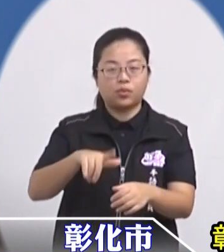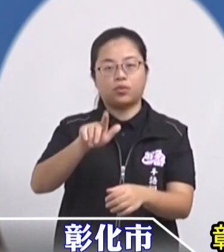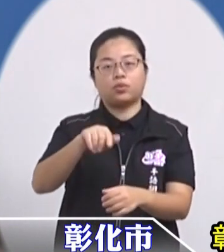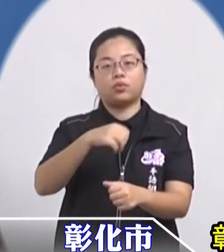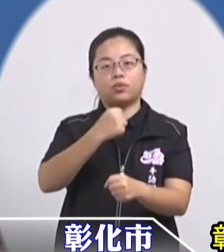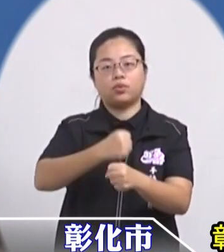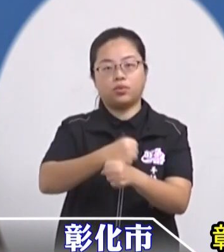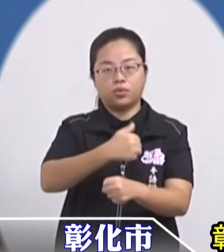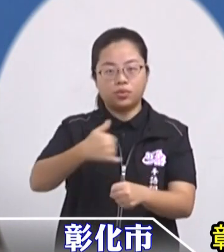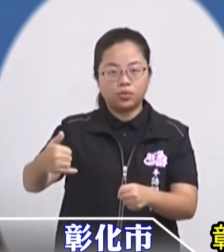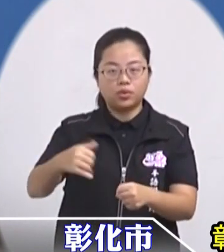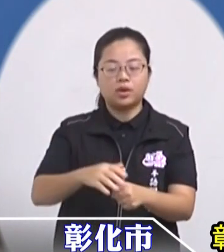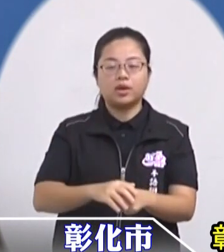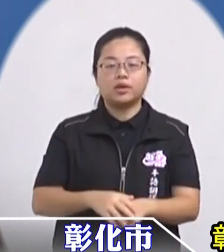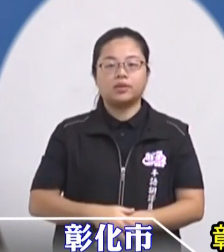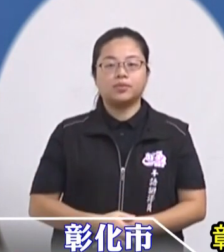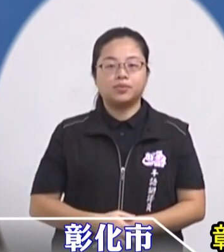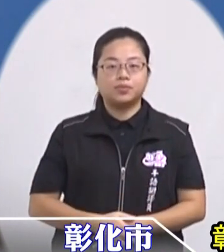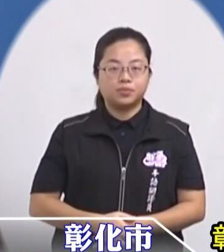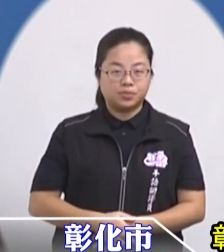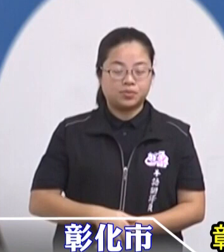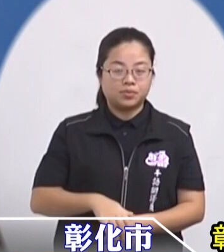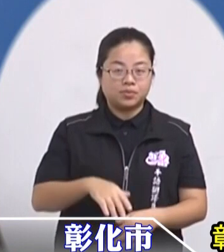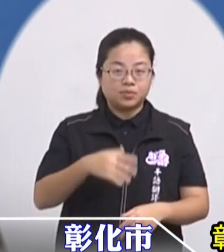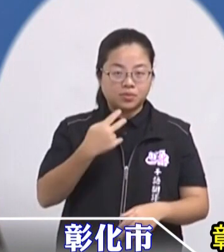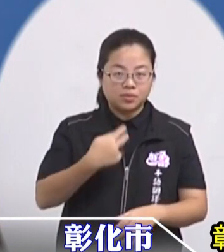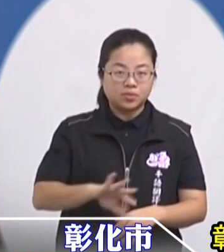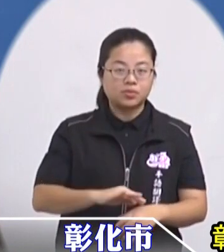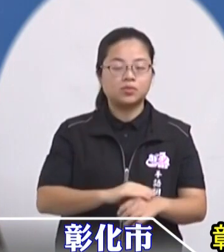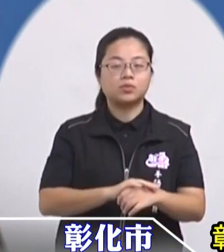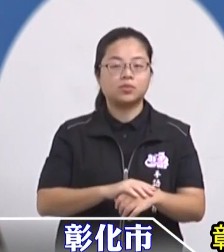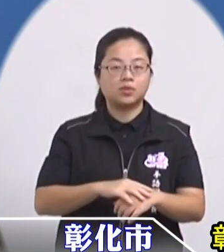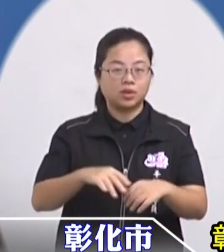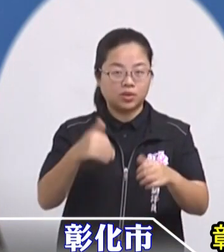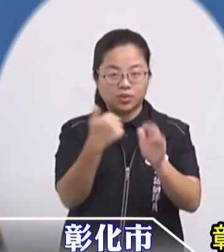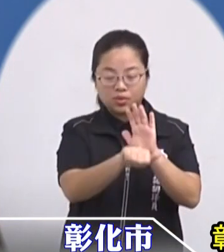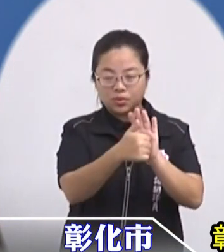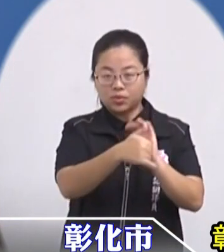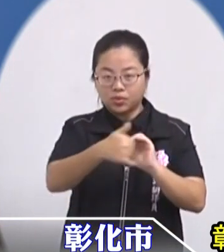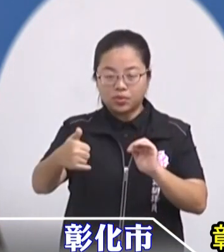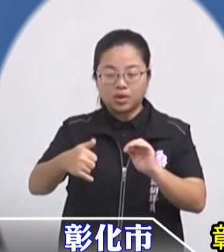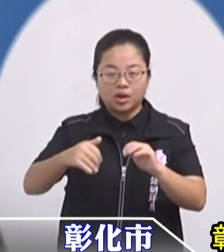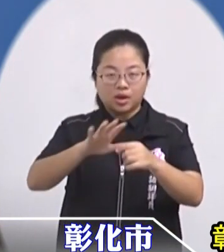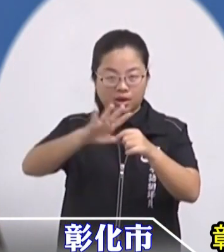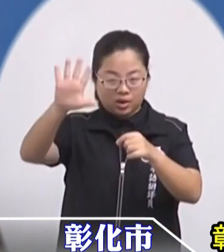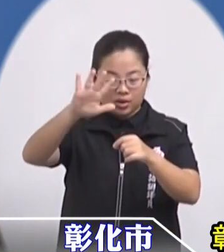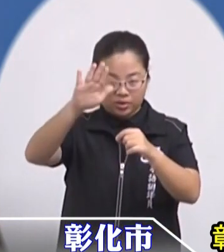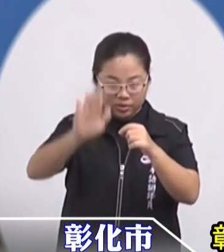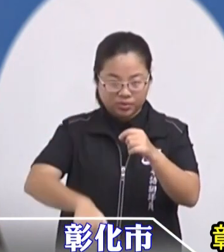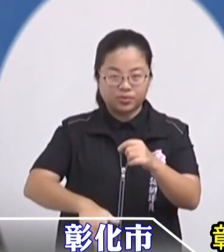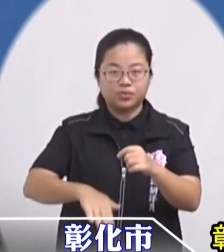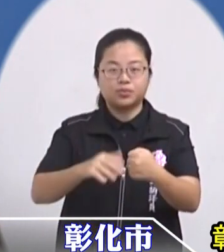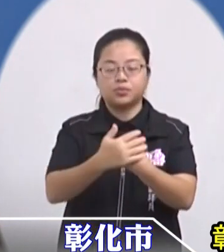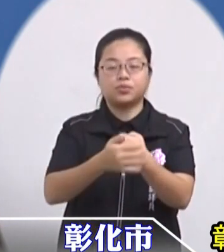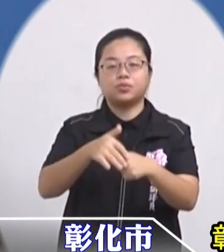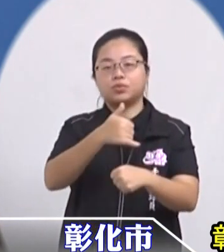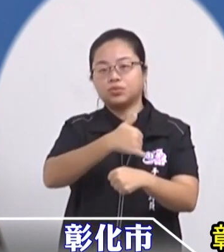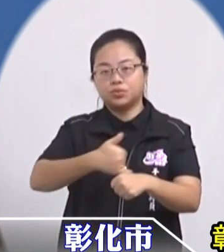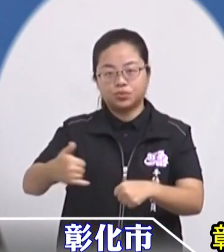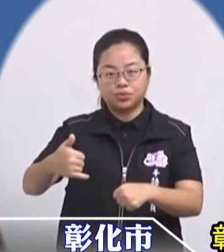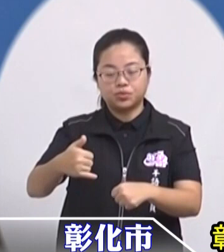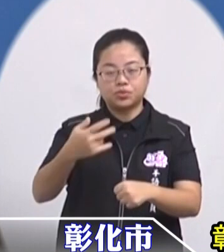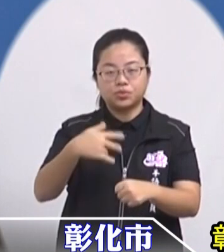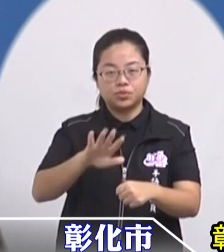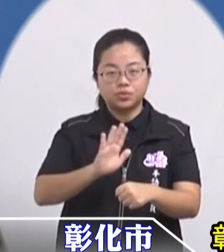包括支架啊、上龙矮哦哈，来演出人员、跟剧组人员、高中以下运动教练、跟防护员、竞技